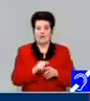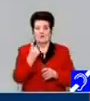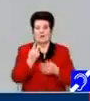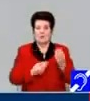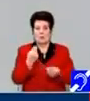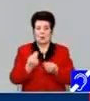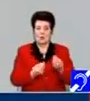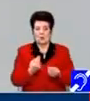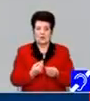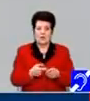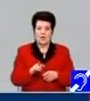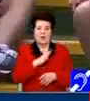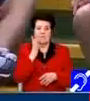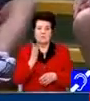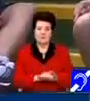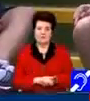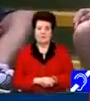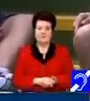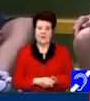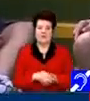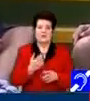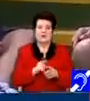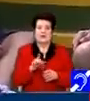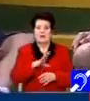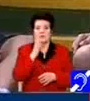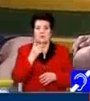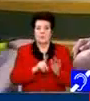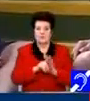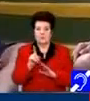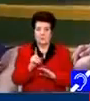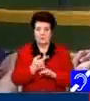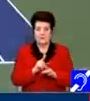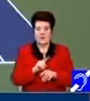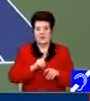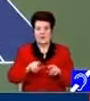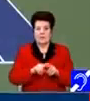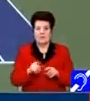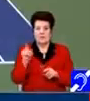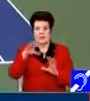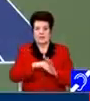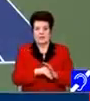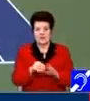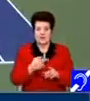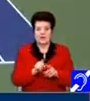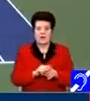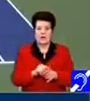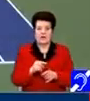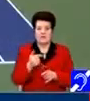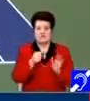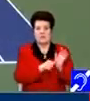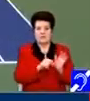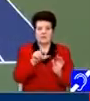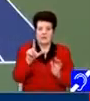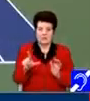turneului Premier Mandatory de la Indian Wells. Sorana a început mai bine și s-a distanțat repede în primul set, pe care și l-a adjudecat cu 6